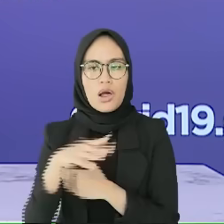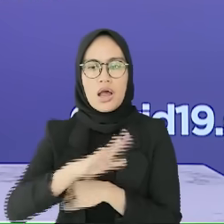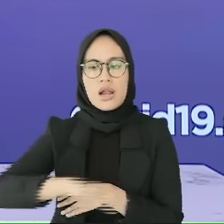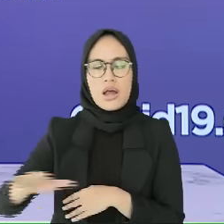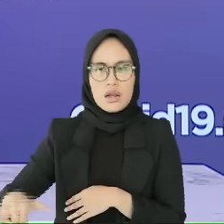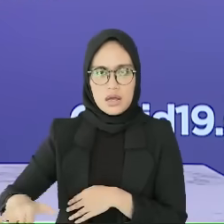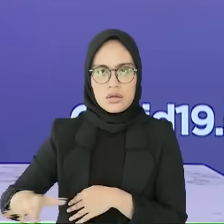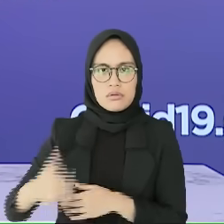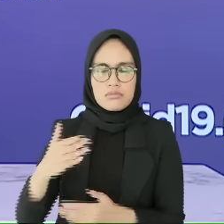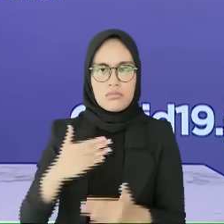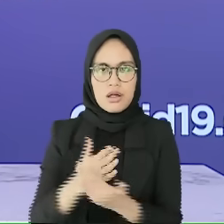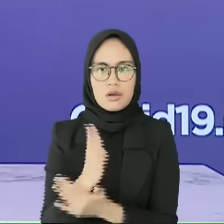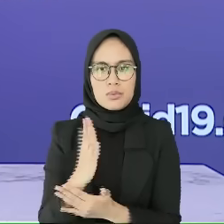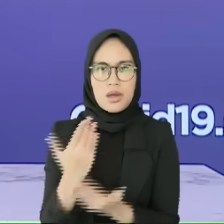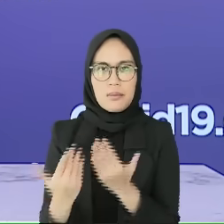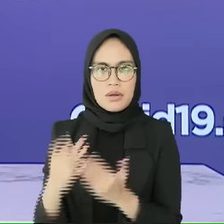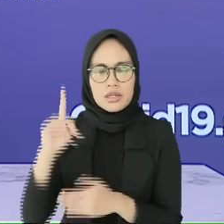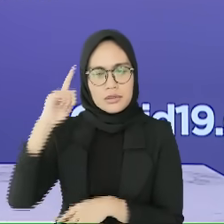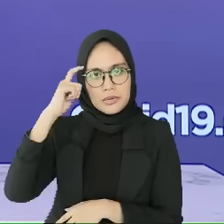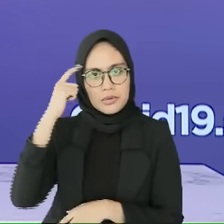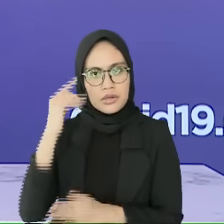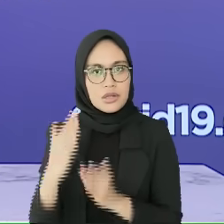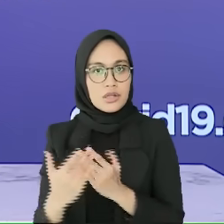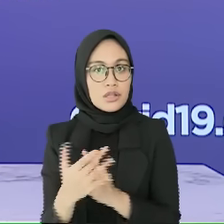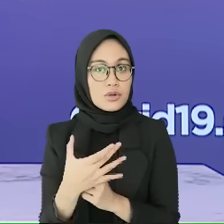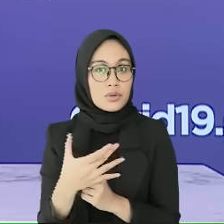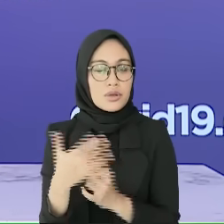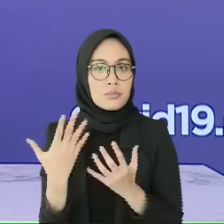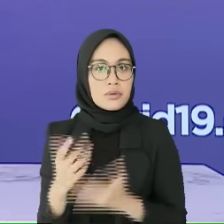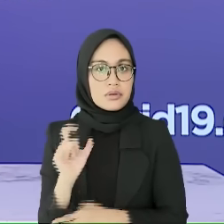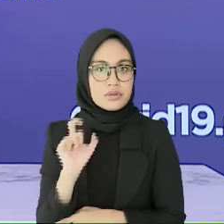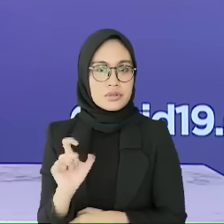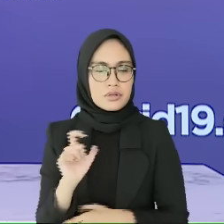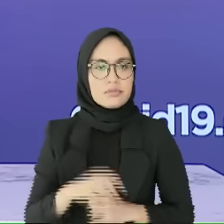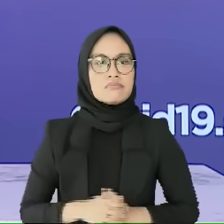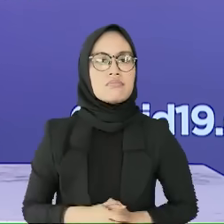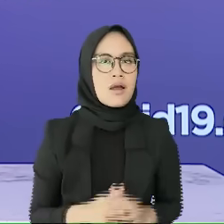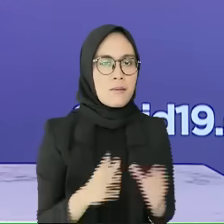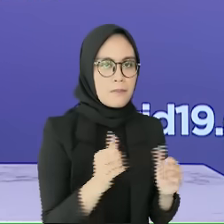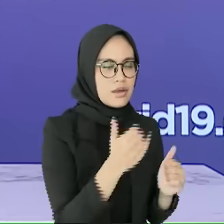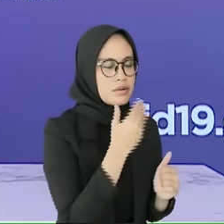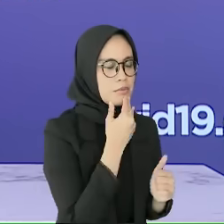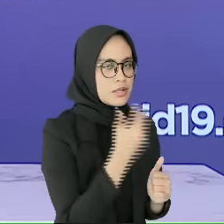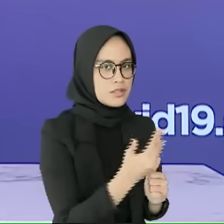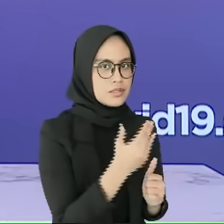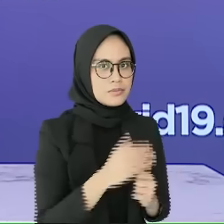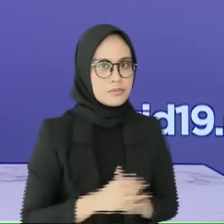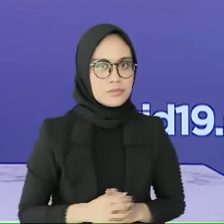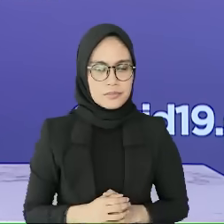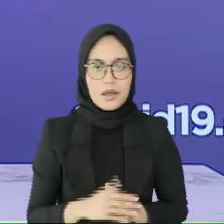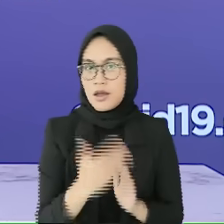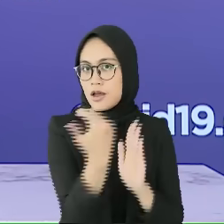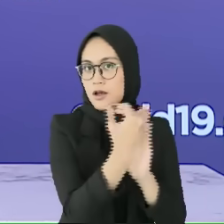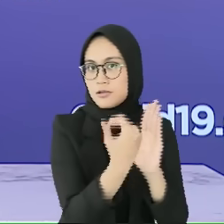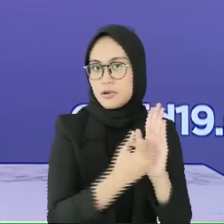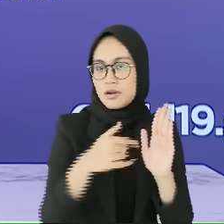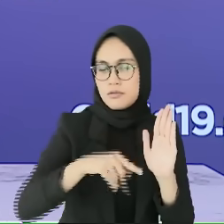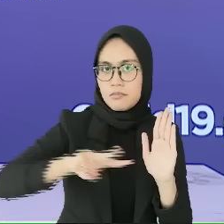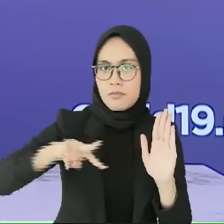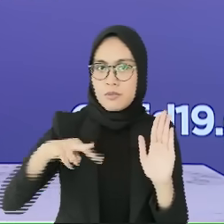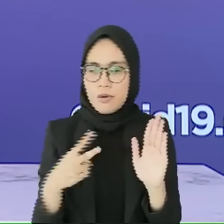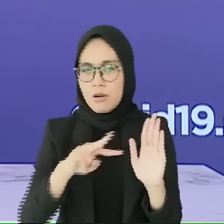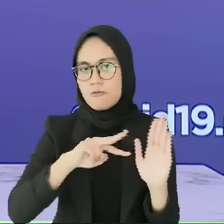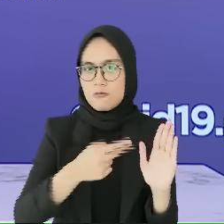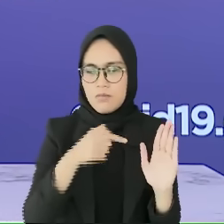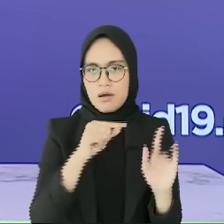kasih. Terima kasih pada suara.com dan liputan6.com. Perubahan peraturan dalam PPKM baik